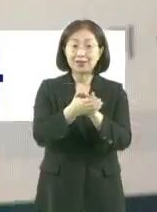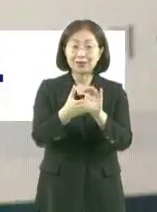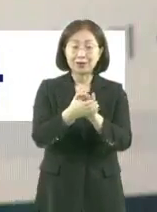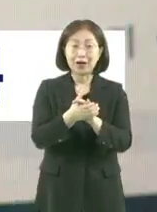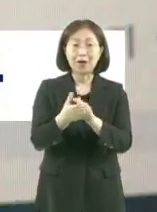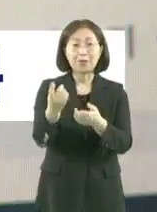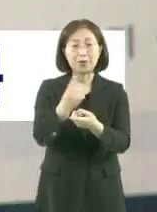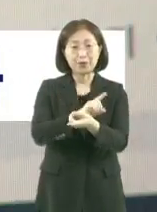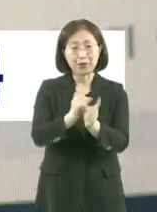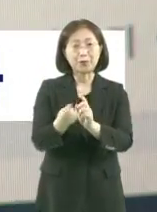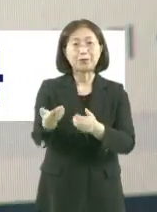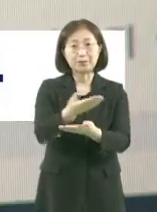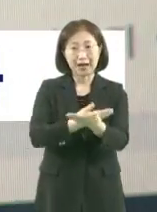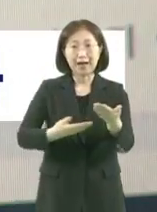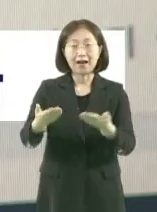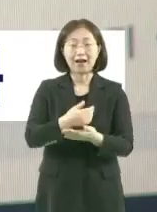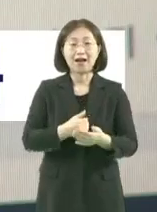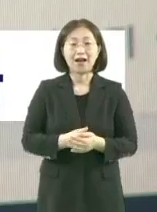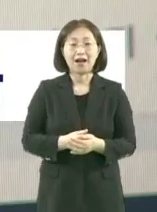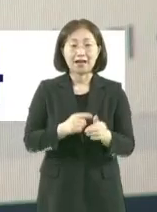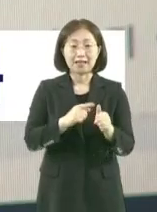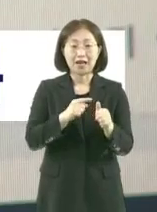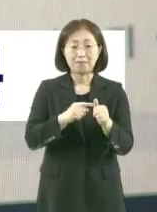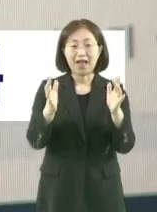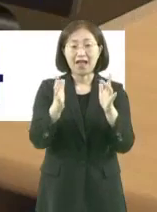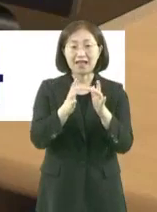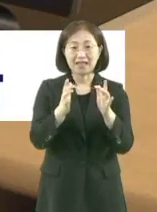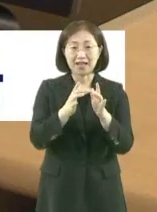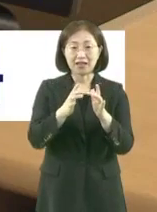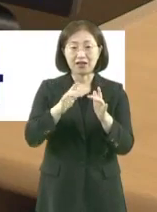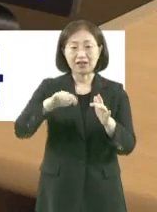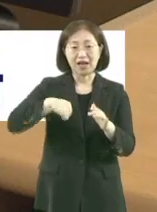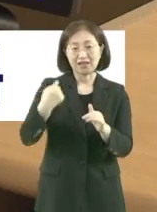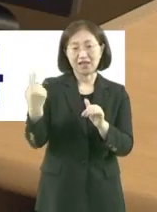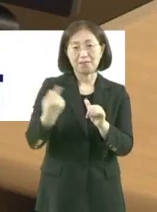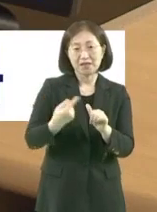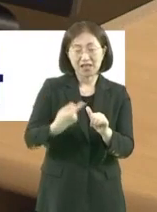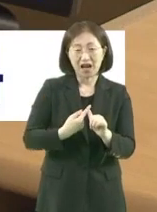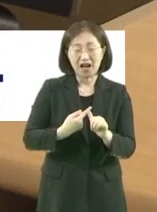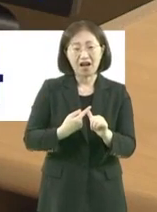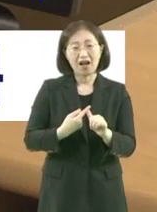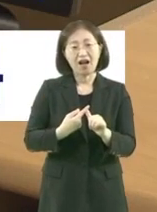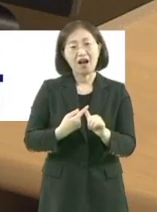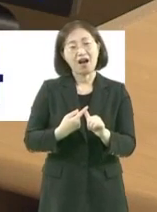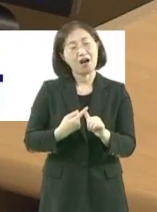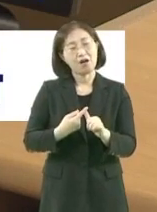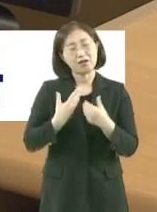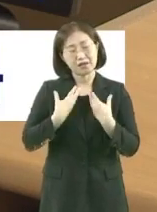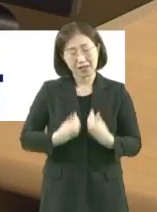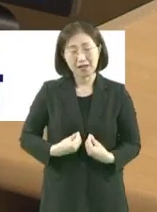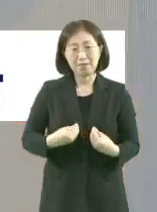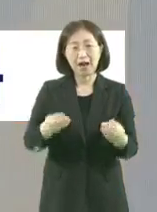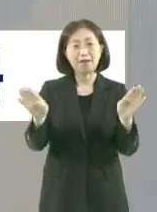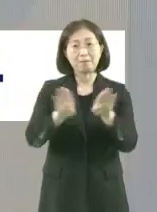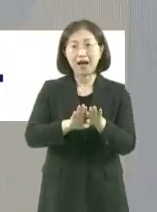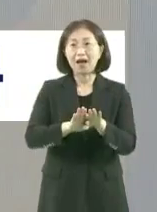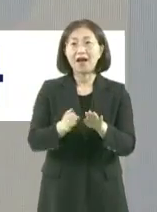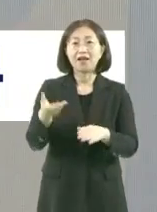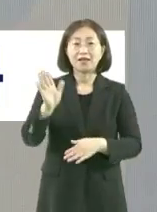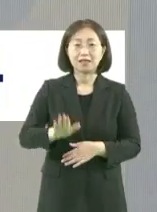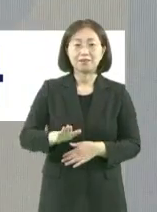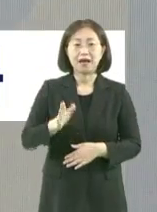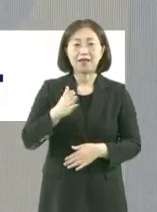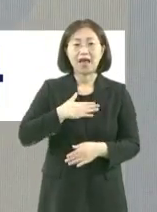지냅니다. 한때 임종현 씨는 SNS에서 자신을 향한 비난 한 줄에도 세상과의 문을 닫았지만 이젠 내